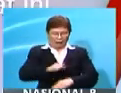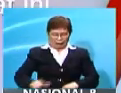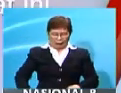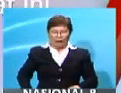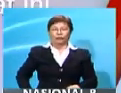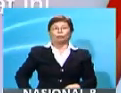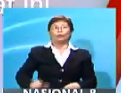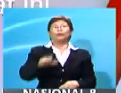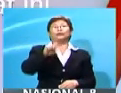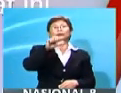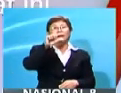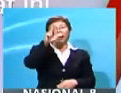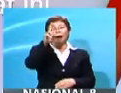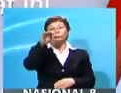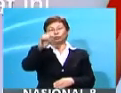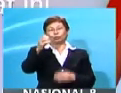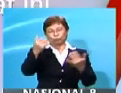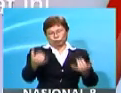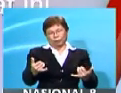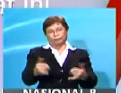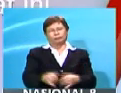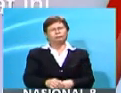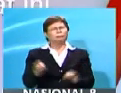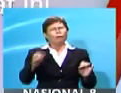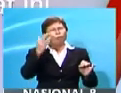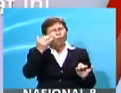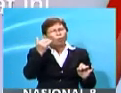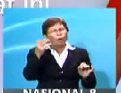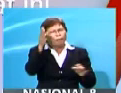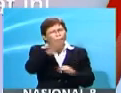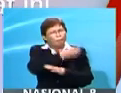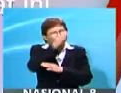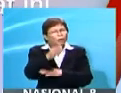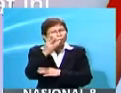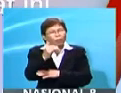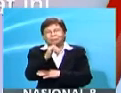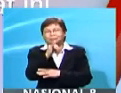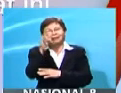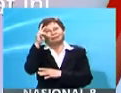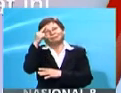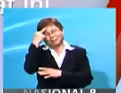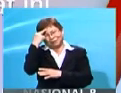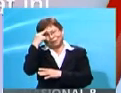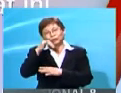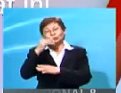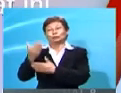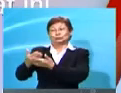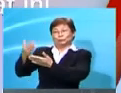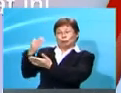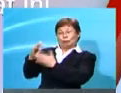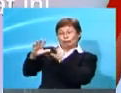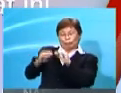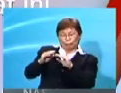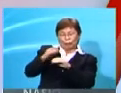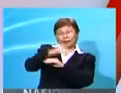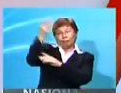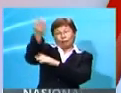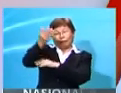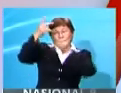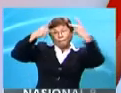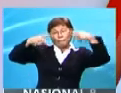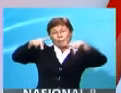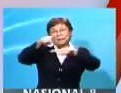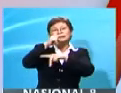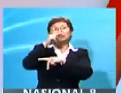Tengku Adnan mansor hari ini tiada sebarang sebab pembatalan diberikan sebelum ini mesyuarat Majlis tertinggi umno serta taklimat presiden